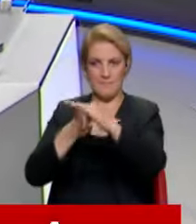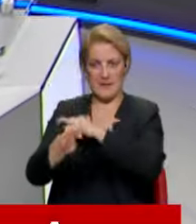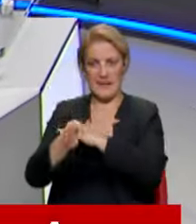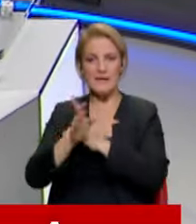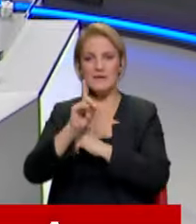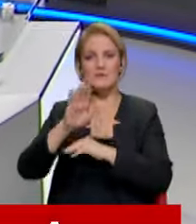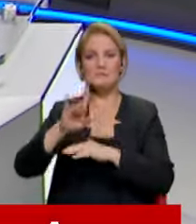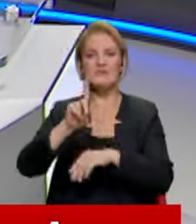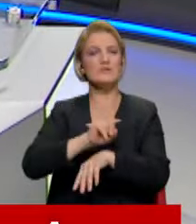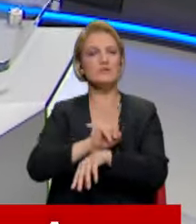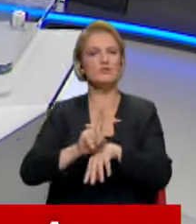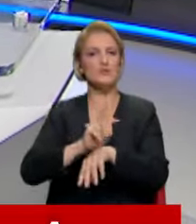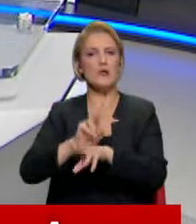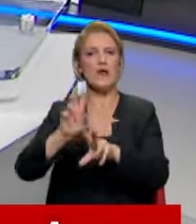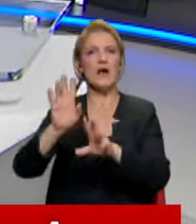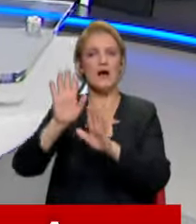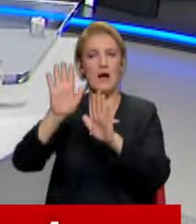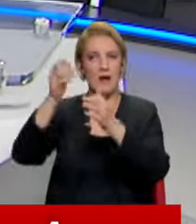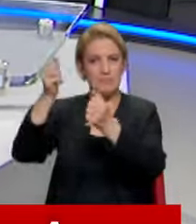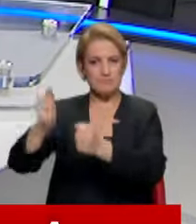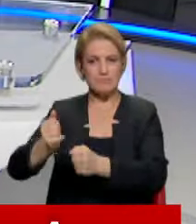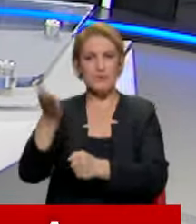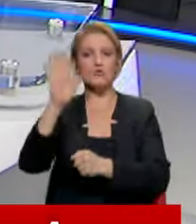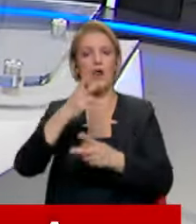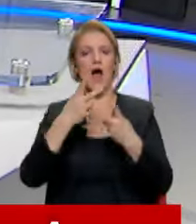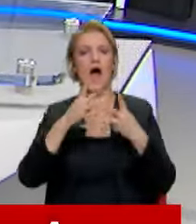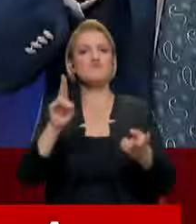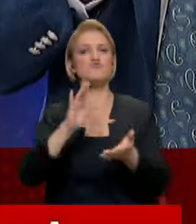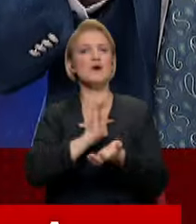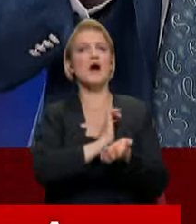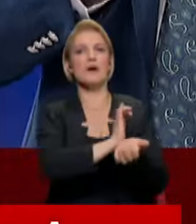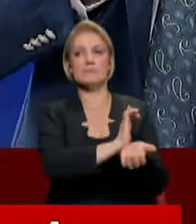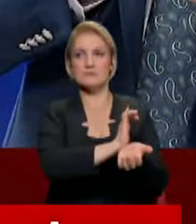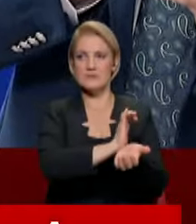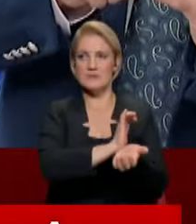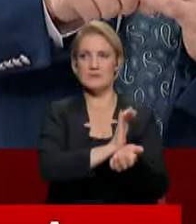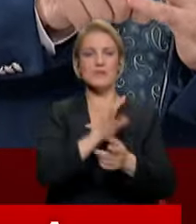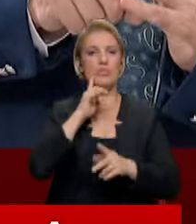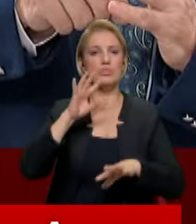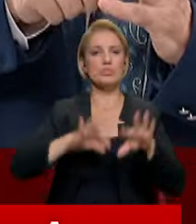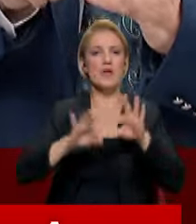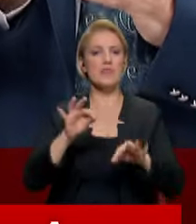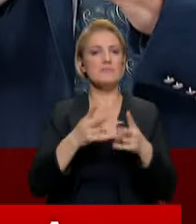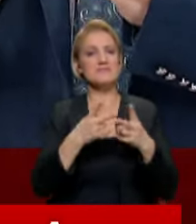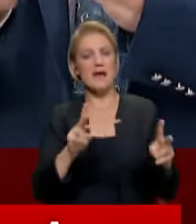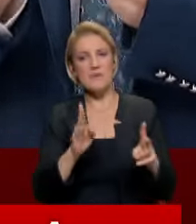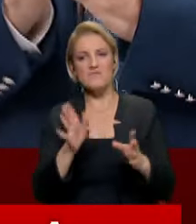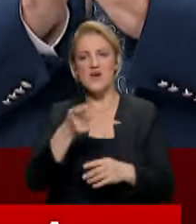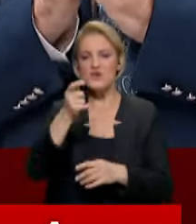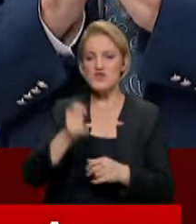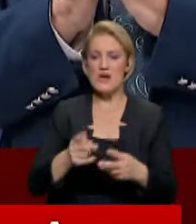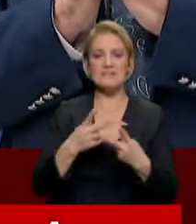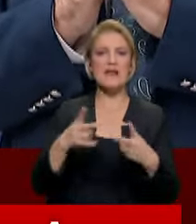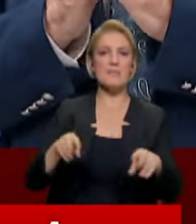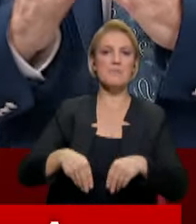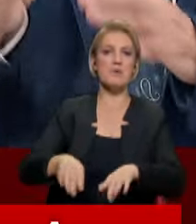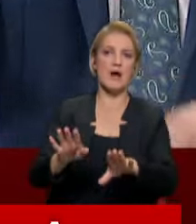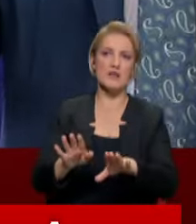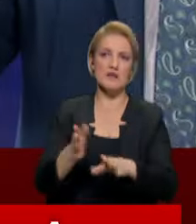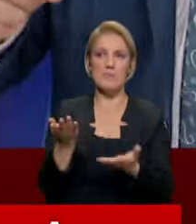bir müddet kaldıktan sonra ondan sonra açık cezaevine Ondan sonra denetimli serbestlik veya şartla salıverilme